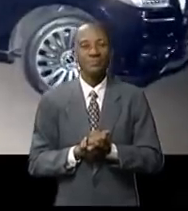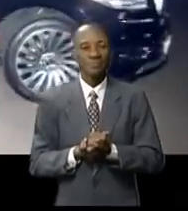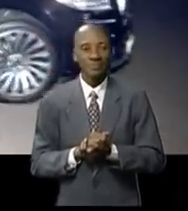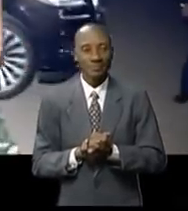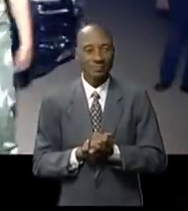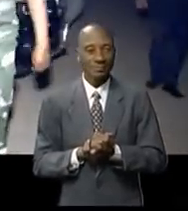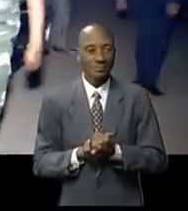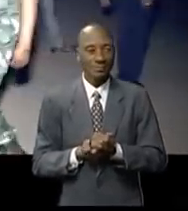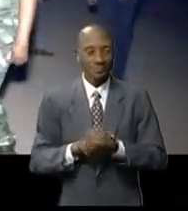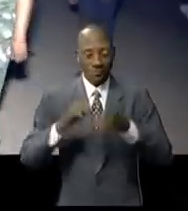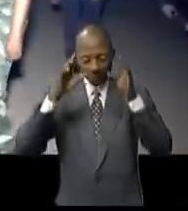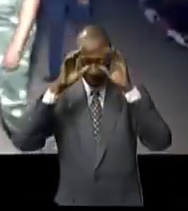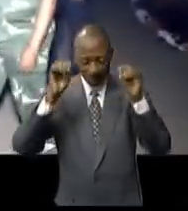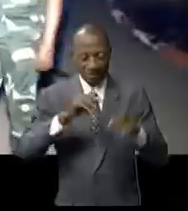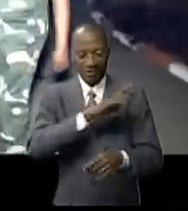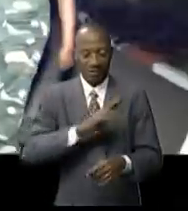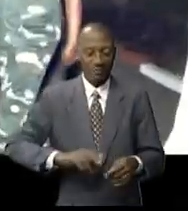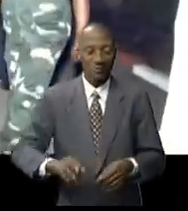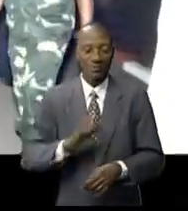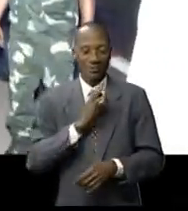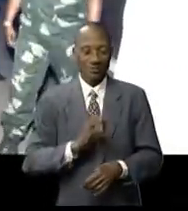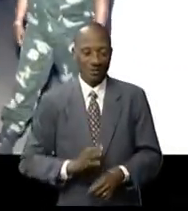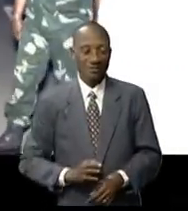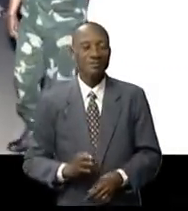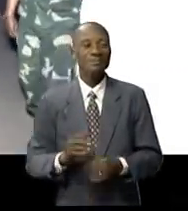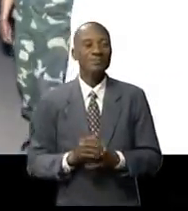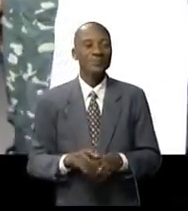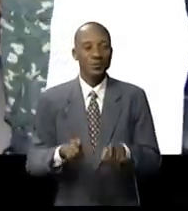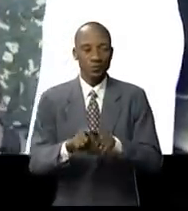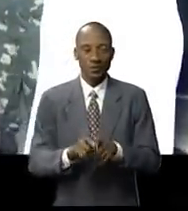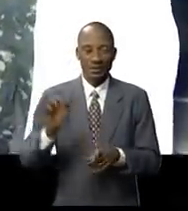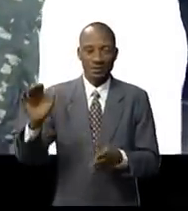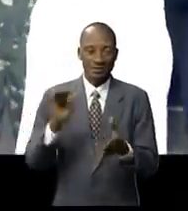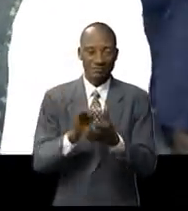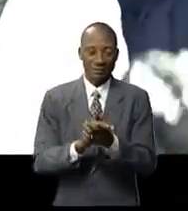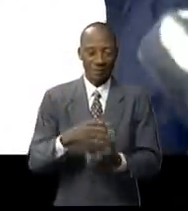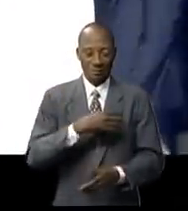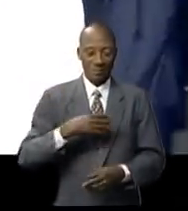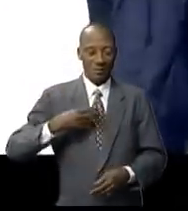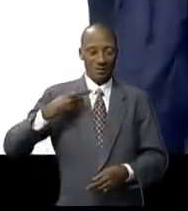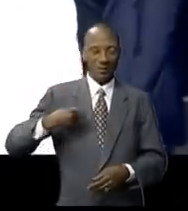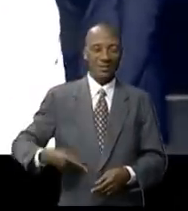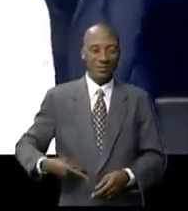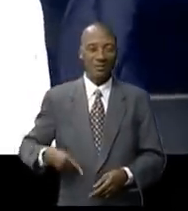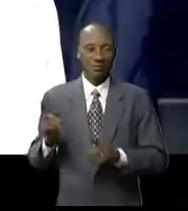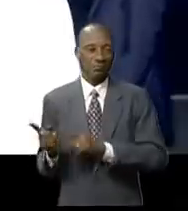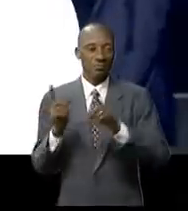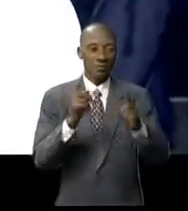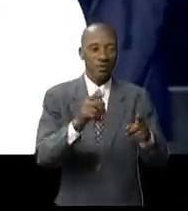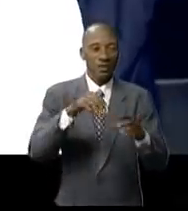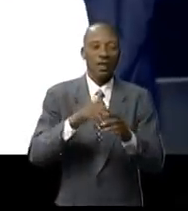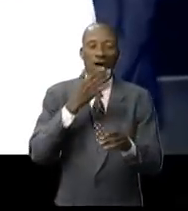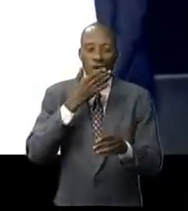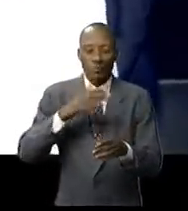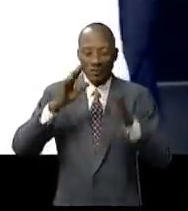Le président de la République, Félix-Antoine Tshisekedi Tshilombo, et la distinguée première dame se sont présentés à la clinique présidentielle de la